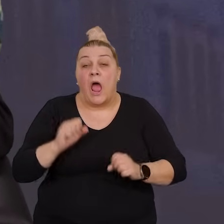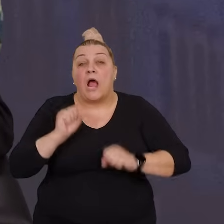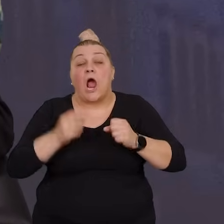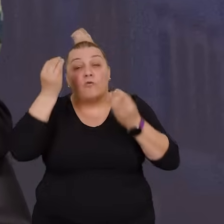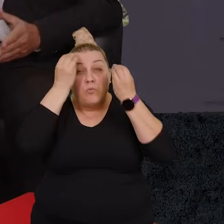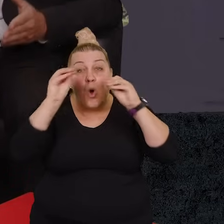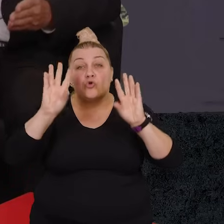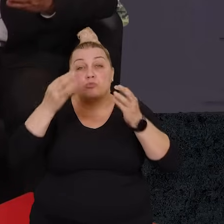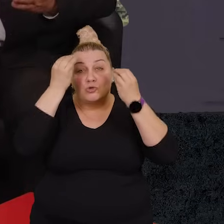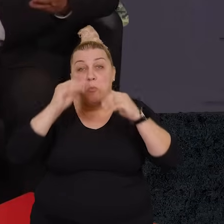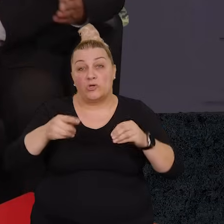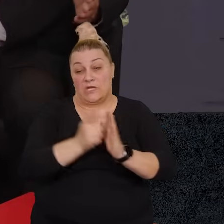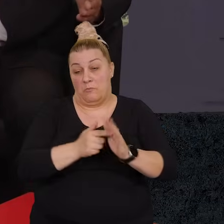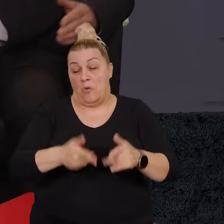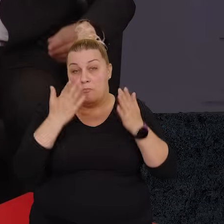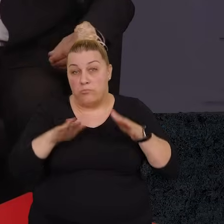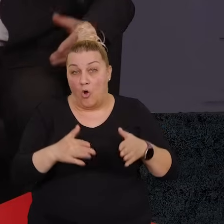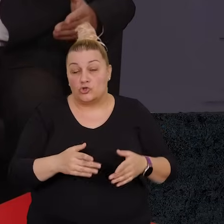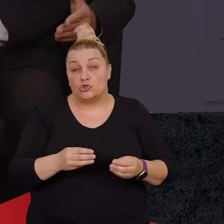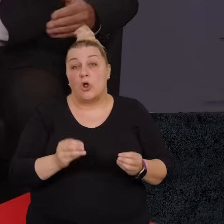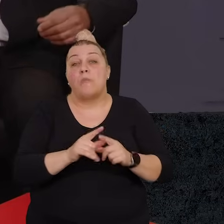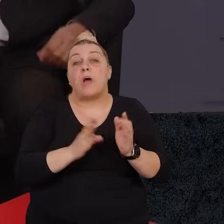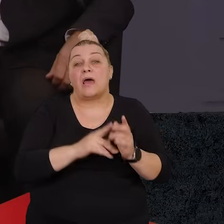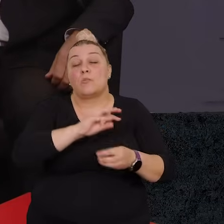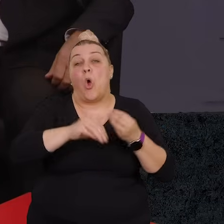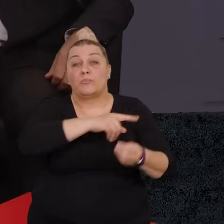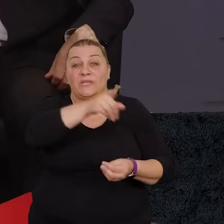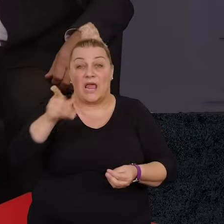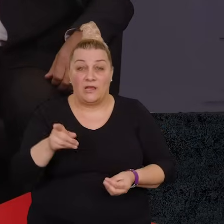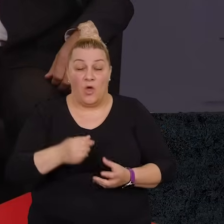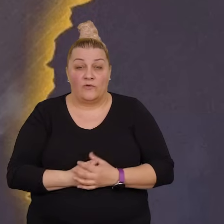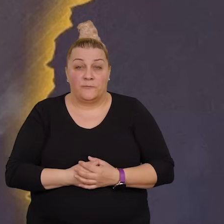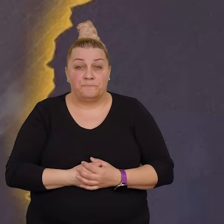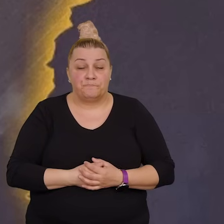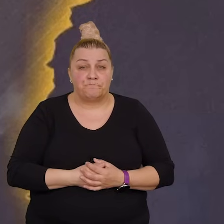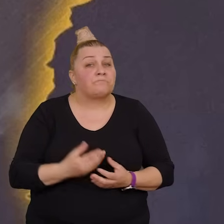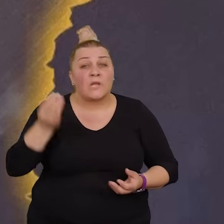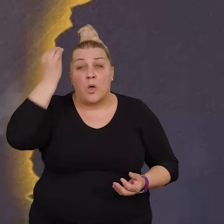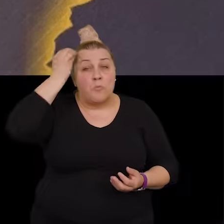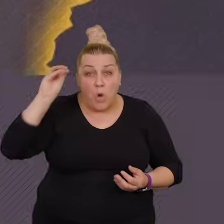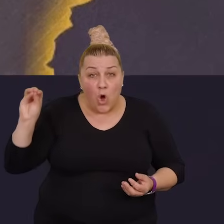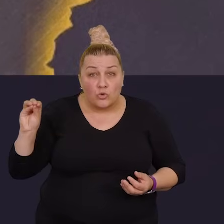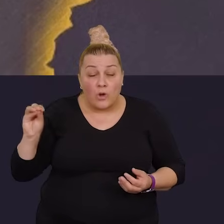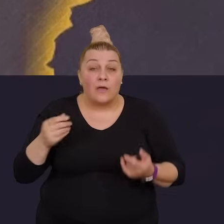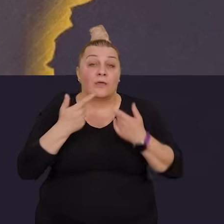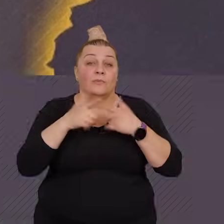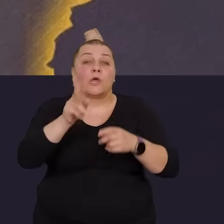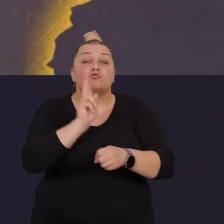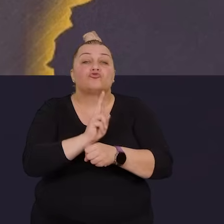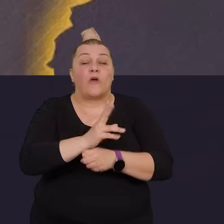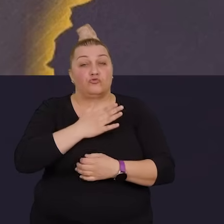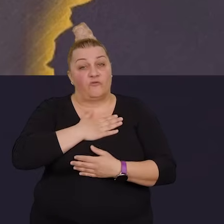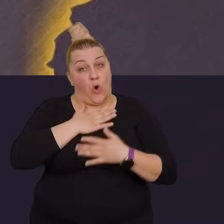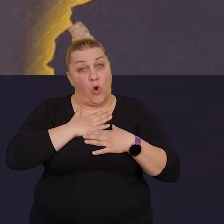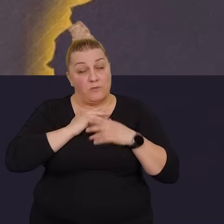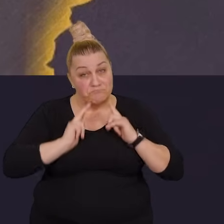ozračju možemo poslati, evo, barem obiteljima tim koji su najoštećeniji bili? Pa, poruka je bila neka sačuvaju svoj mir, neka